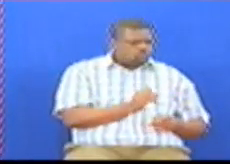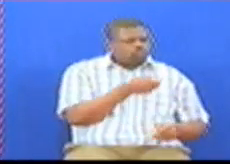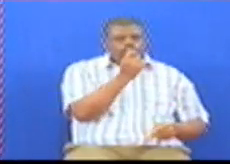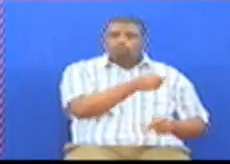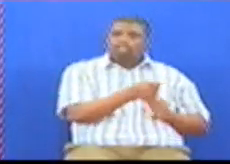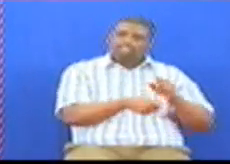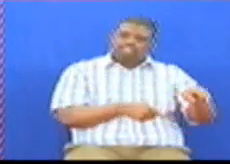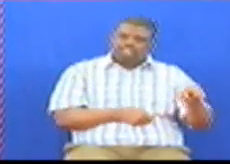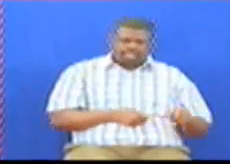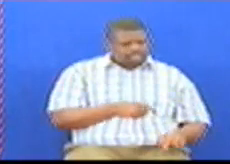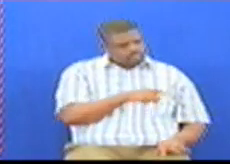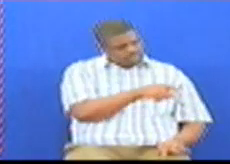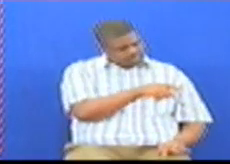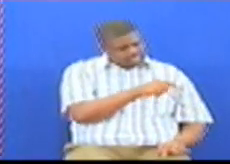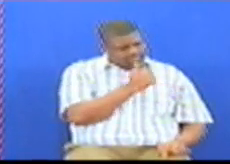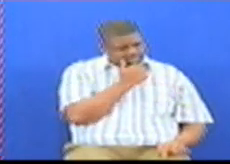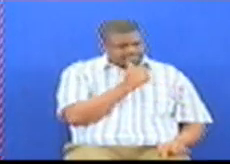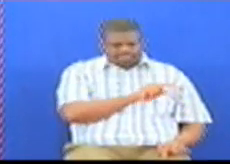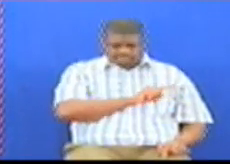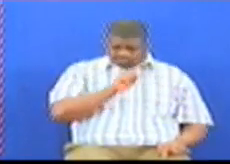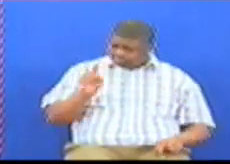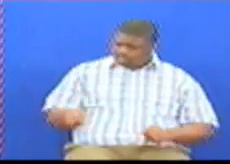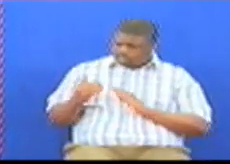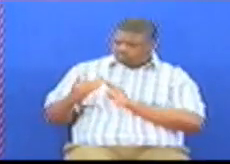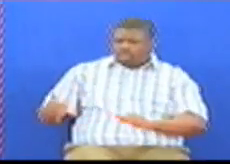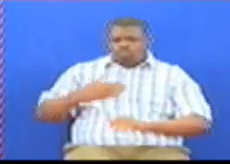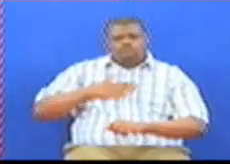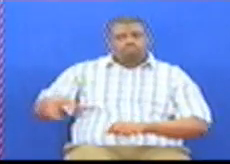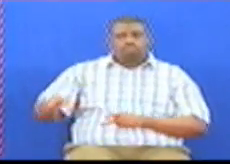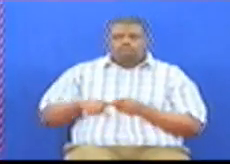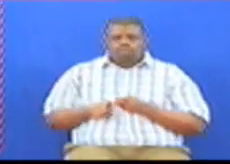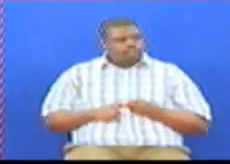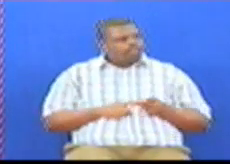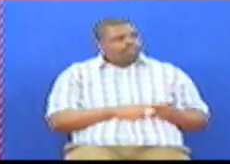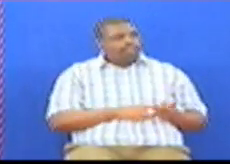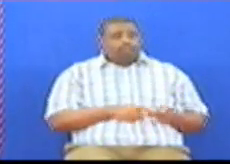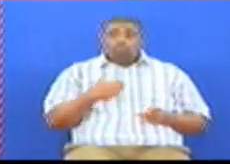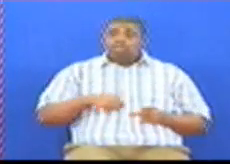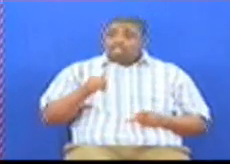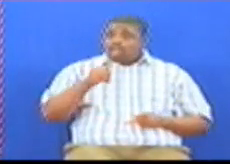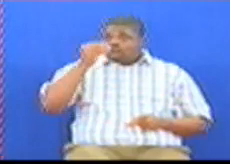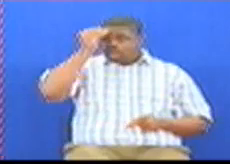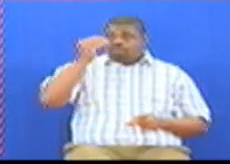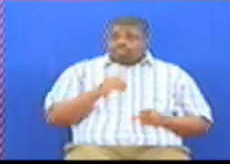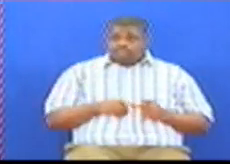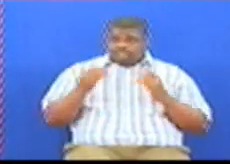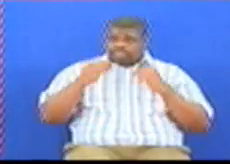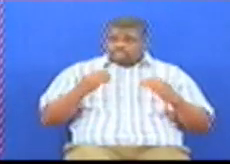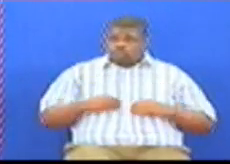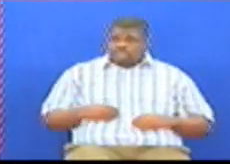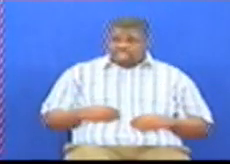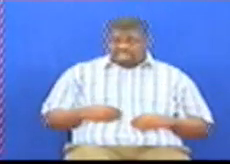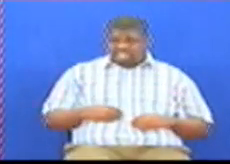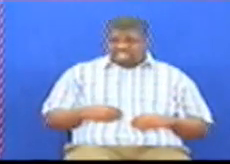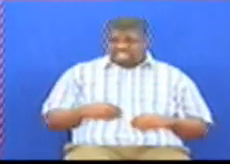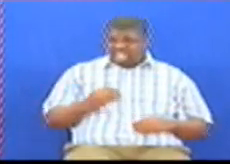wewe ulikuja hata kule kwangu. Wizara ya Elimu nilikuwa na secondary high school zilikuwa mbili tu. Sasa hivi